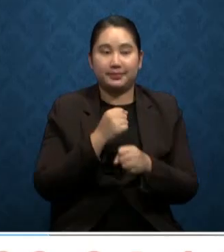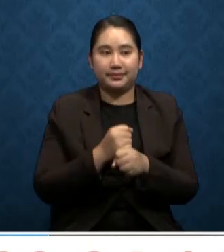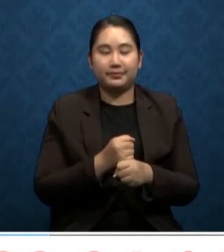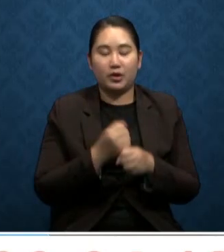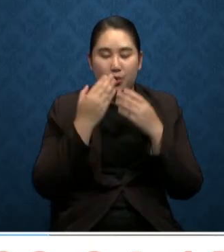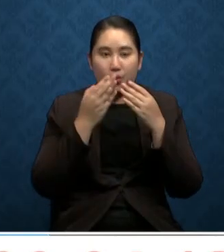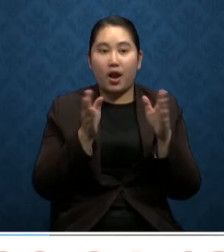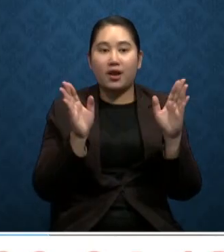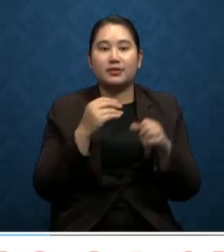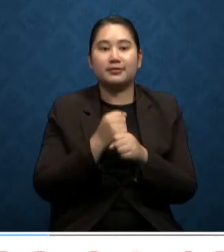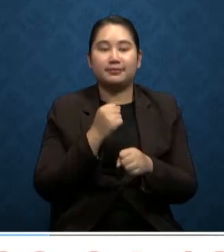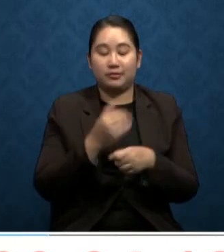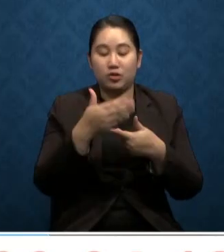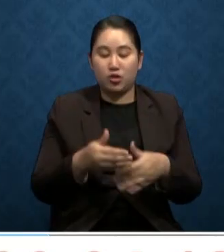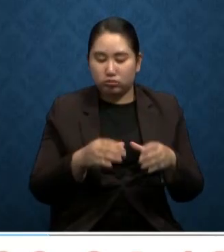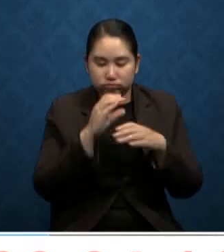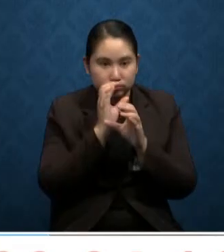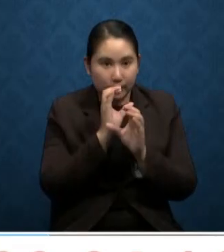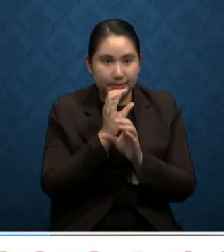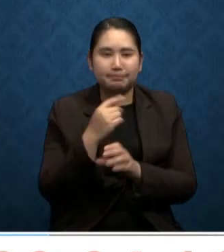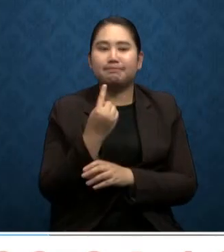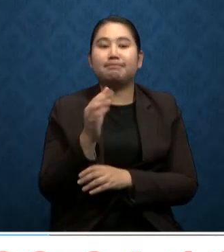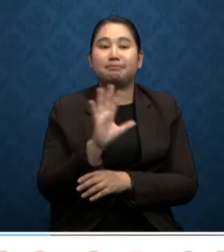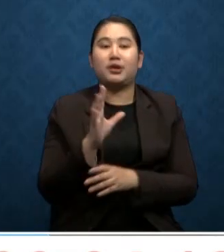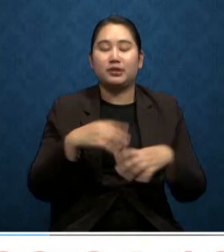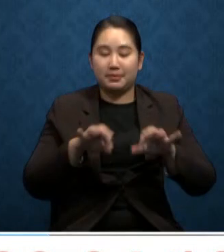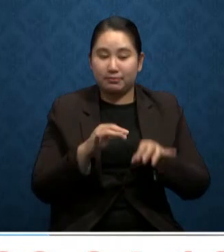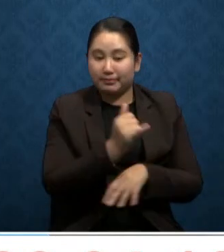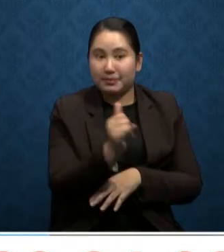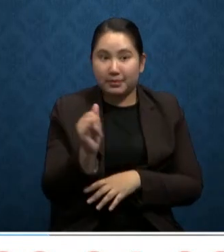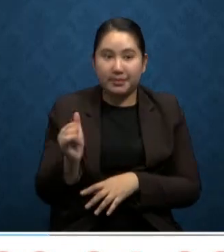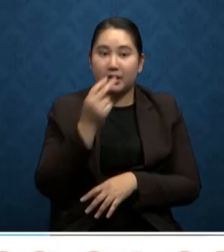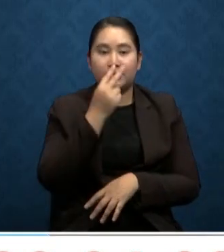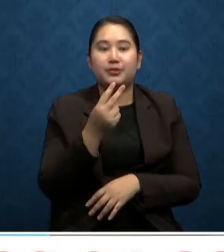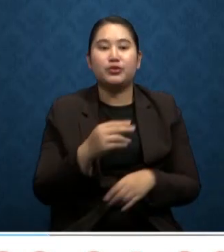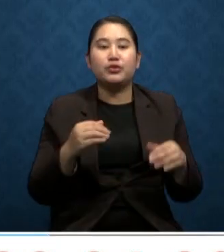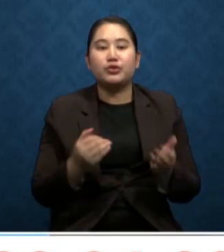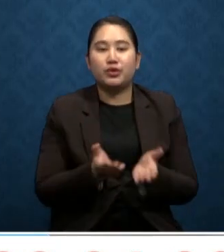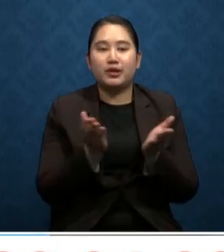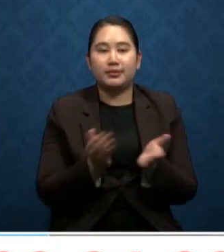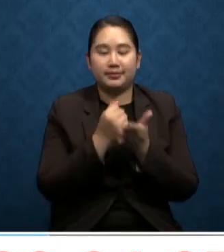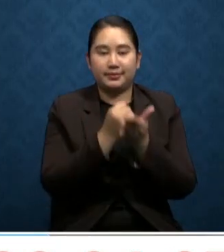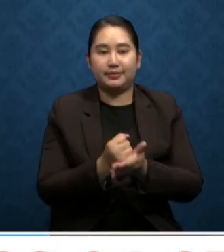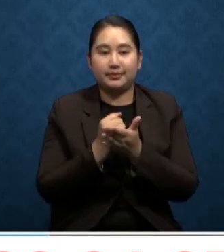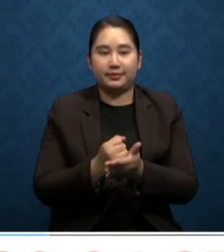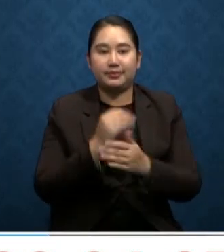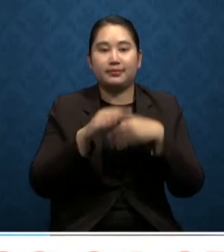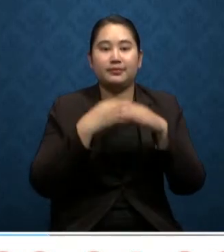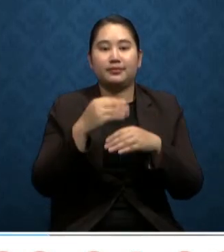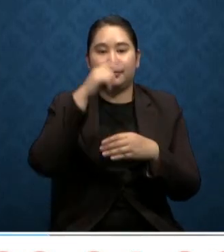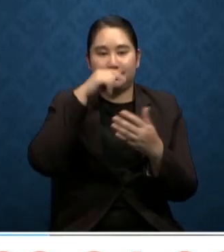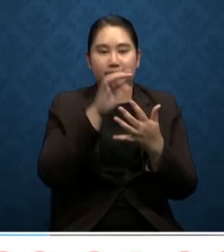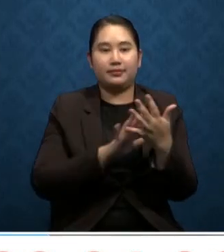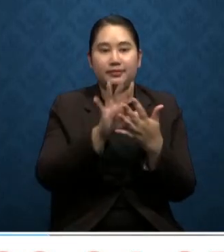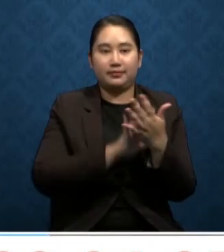ให้กว้างจากการทำงานในห้องแลบออกไปสู่การทำงานนอกห้องแลบมากขึ้นซึ่งตรงนี้จะส่งผลต่อการขับเคลื่อนการพัฒนาประเทศ